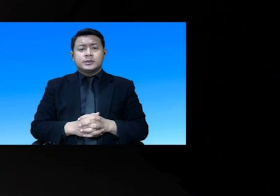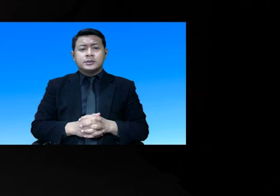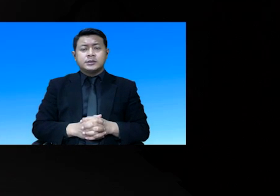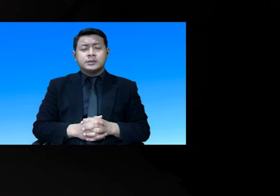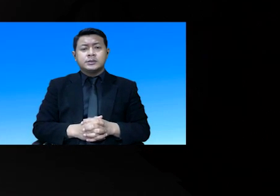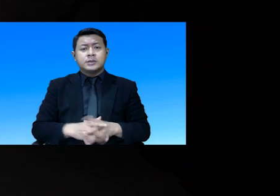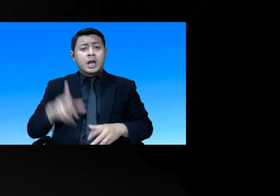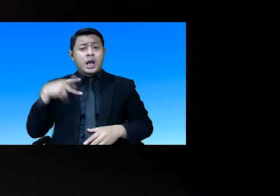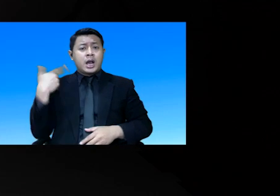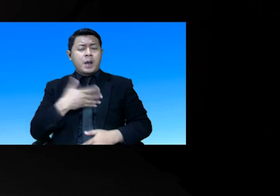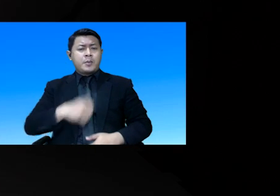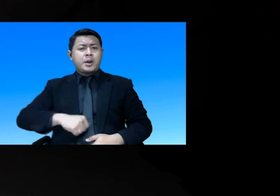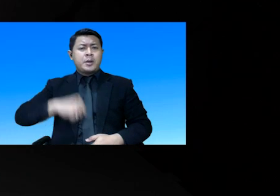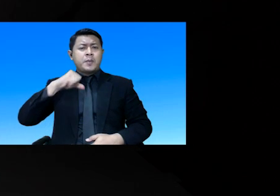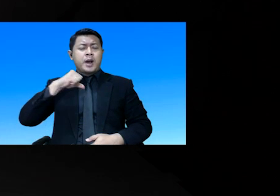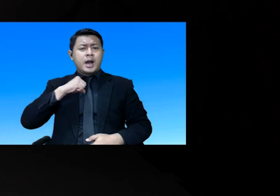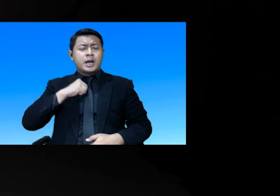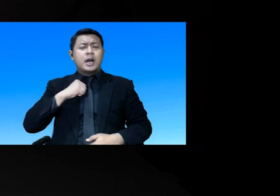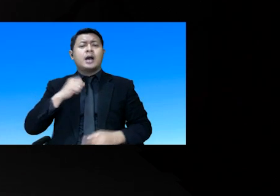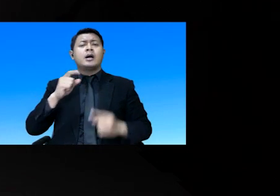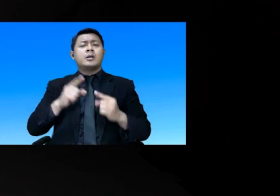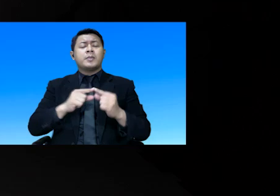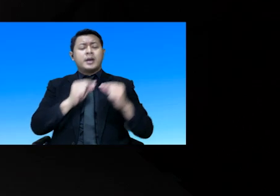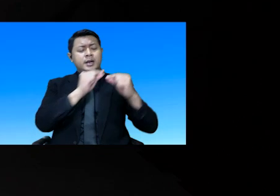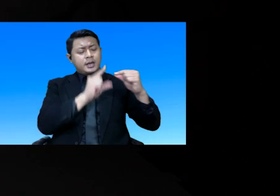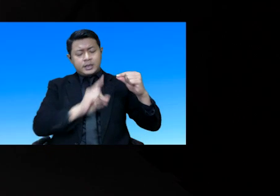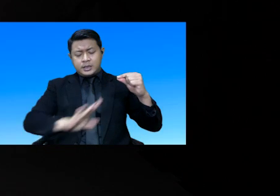Bangga kami pada Pertiwi.